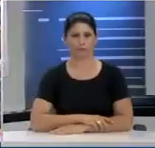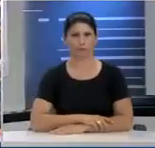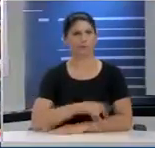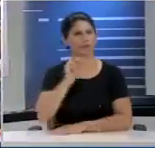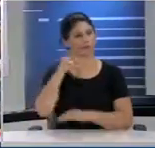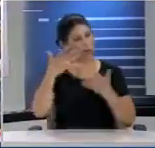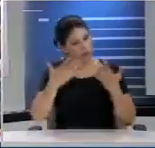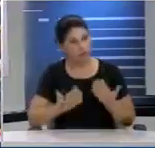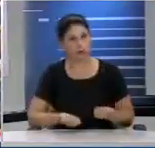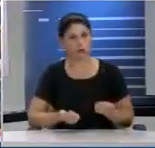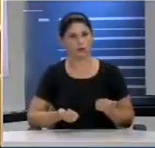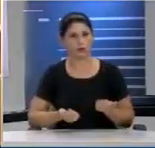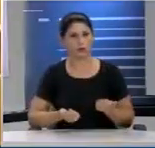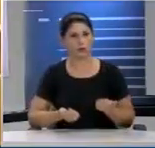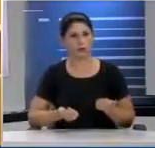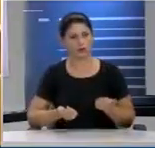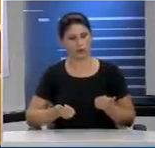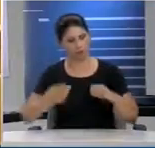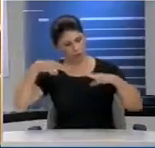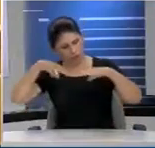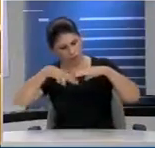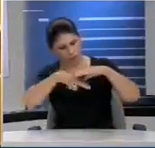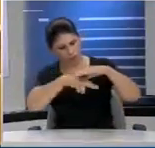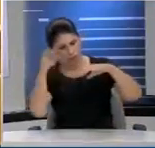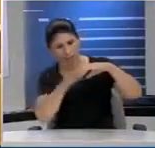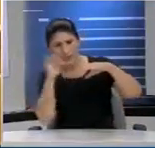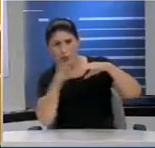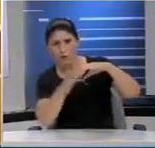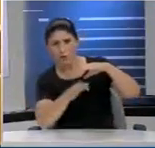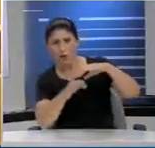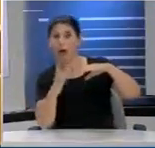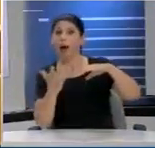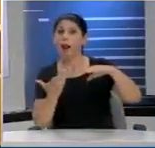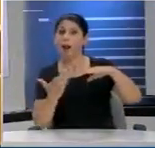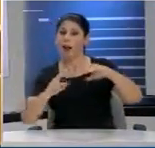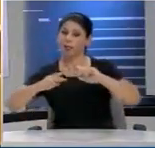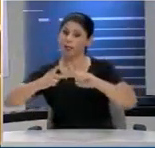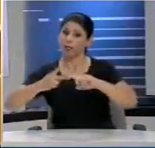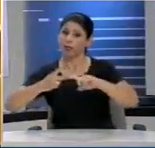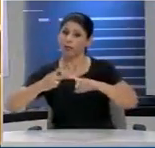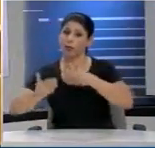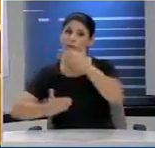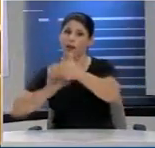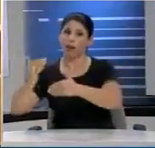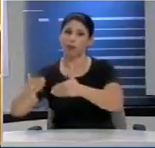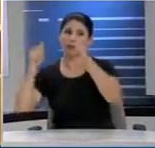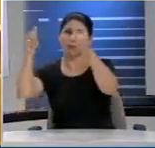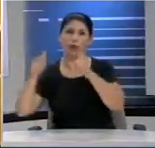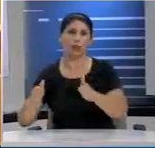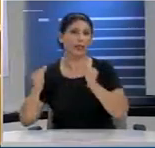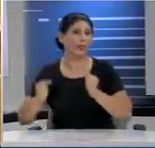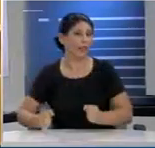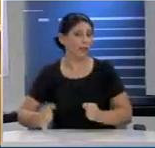Αξιοποιούμε τους υπάρχοντες γραμμικούς επιταχυντές, αλλά καθιερώνουμε και δεύτερη βάρδια, με προκήρυξη